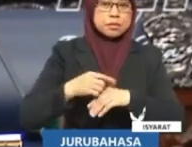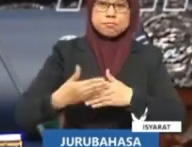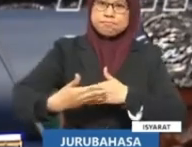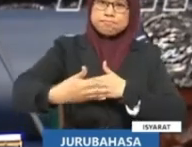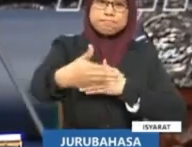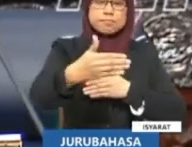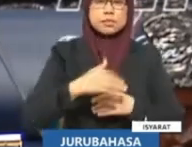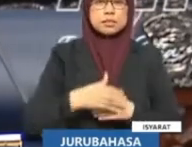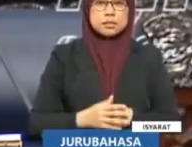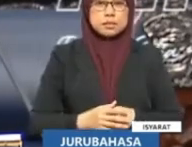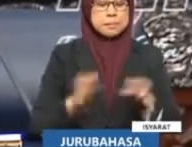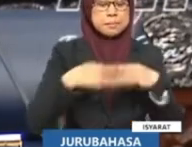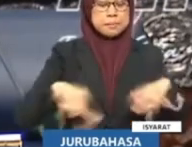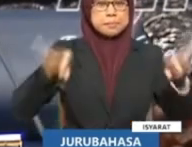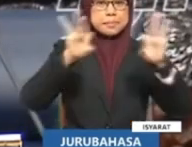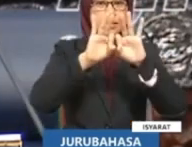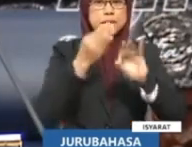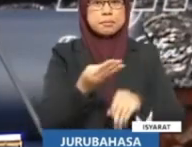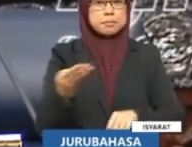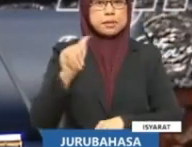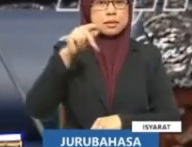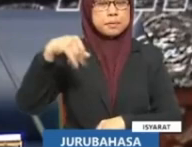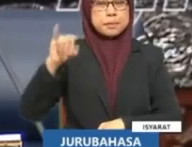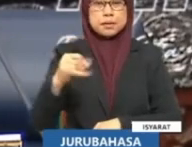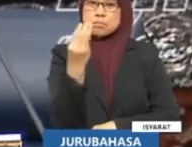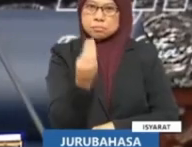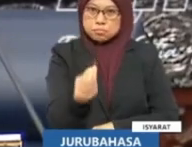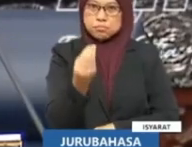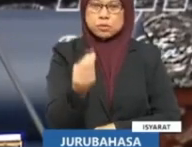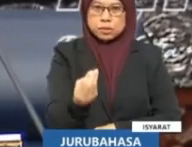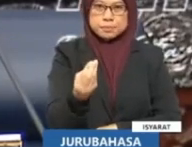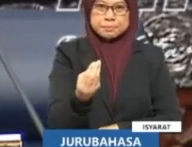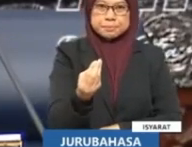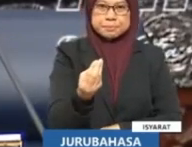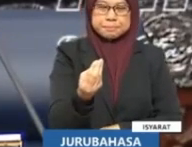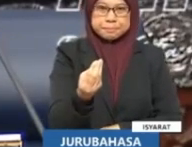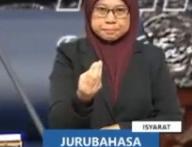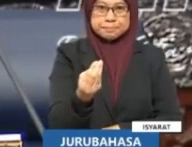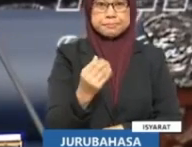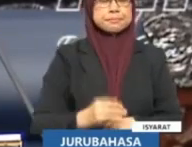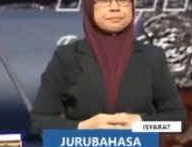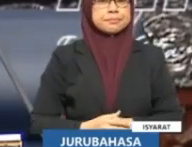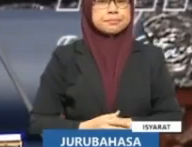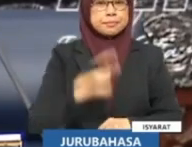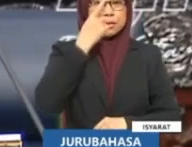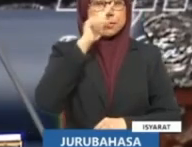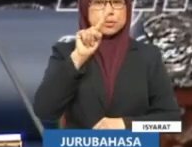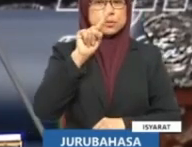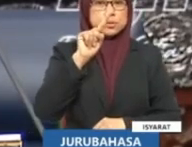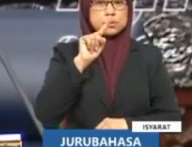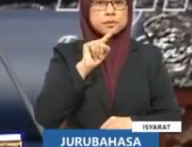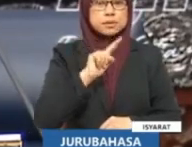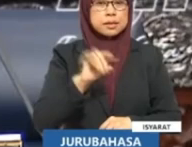panjang antaranya mengutamakan bahan api yang paling murah atau Polish paste untuk